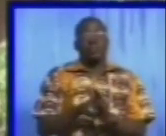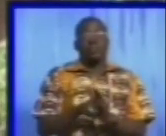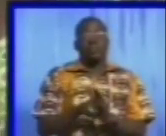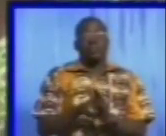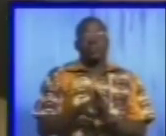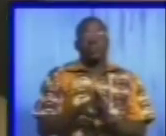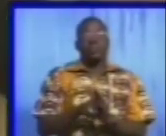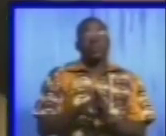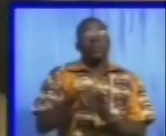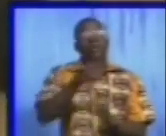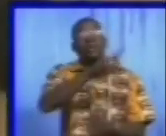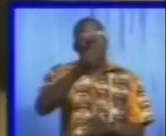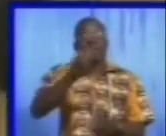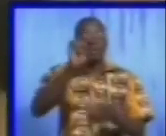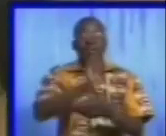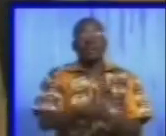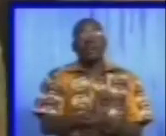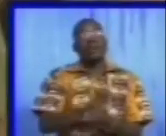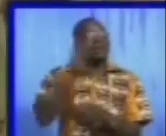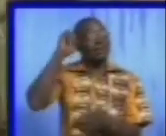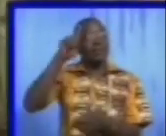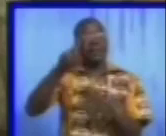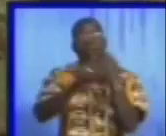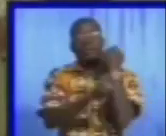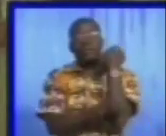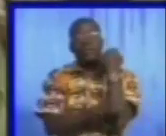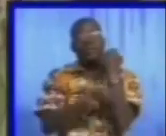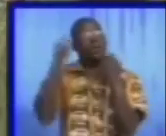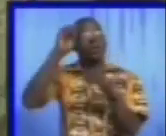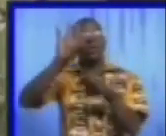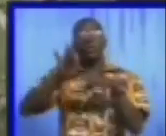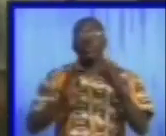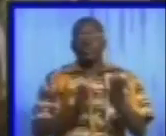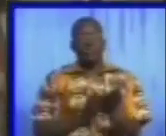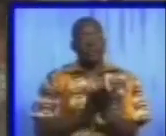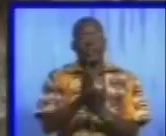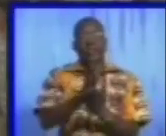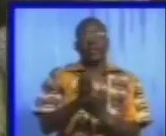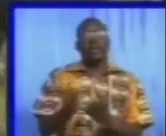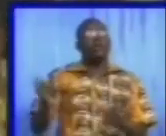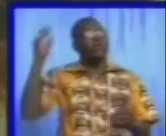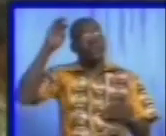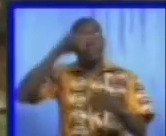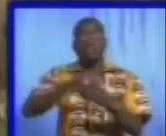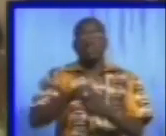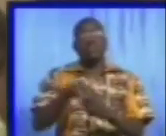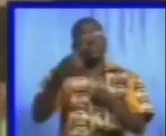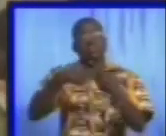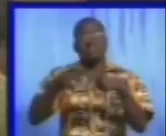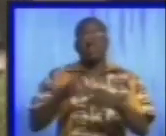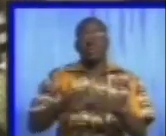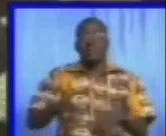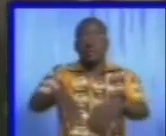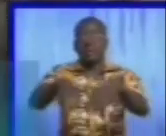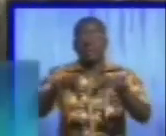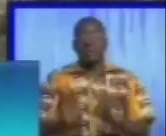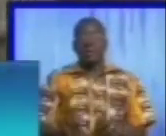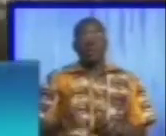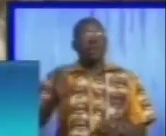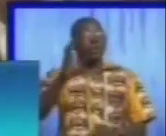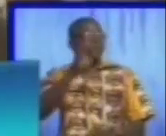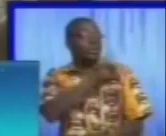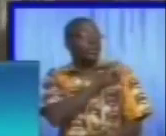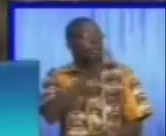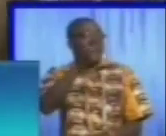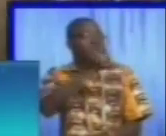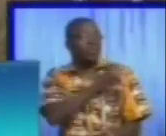Le centenaire de l'église de Thomas est commémoré au moment où ses fidèles viennent d'enterrer un de ses pères évêques, en l'occurrence Mgr Zéphirin Toé.